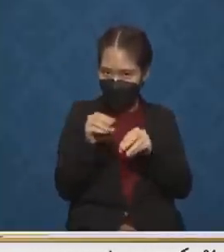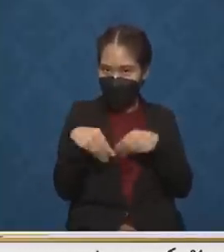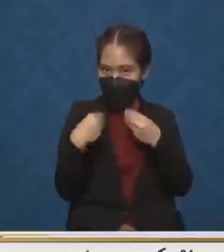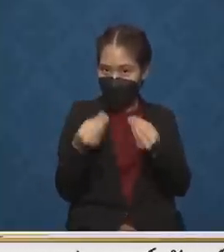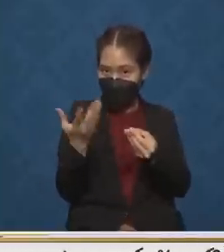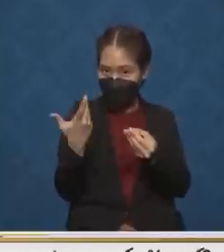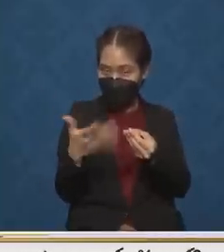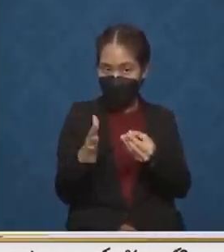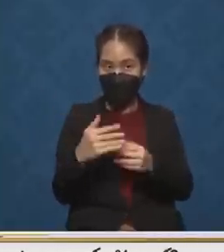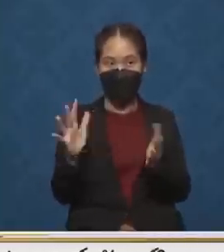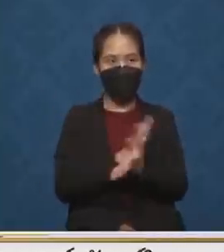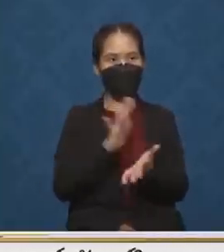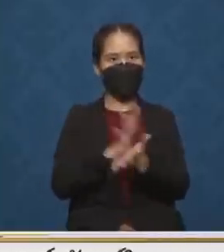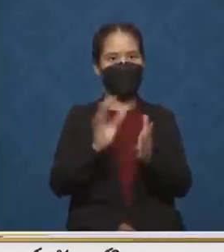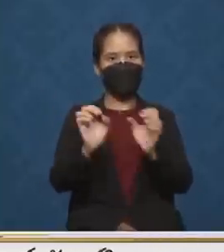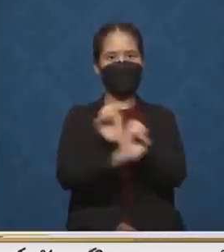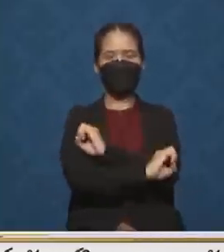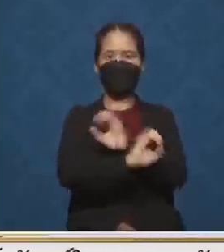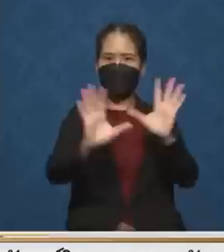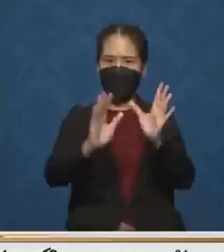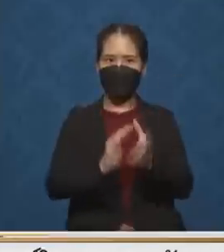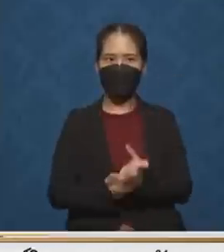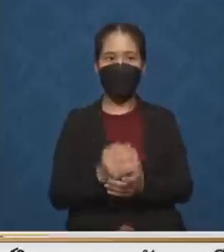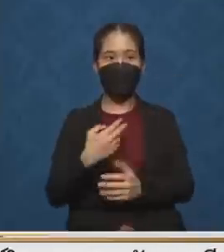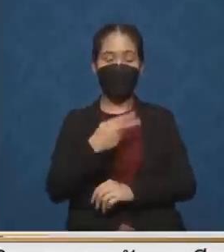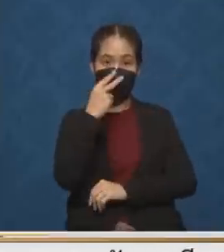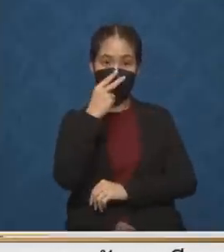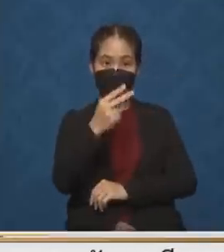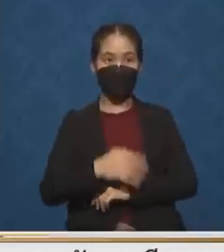มูล